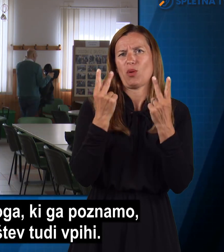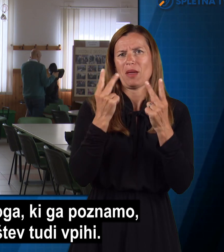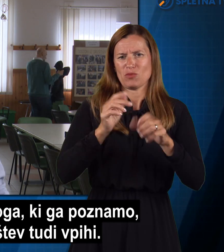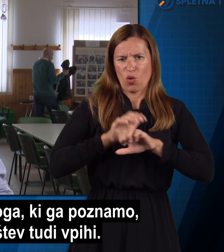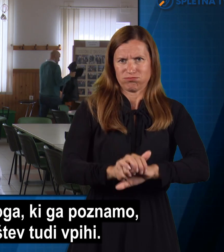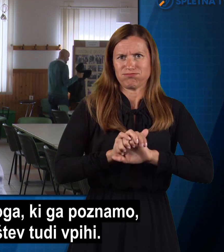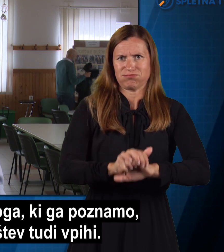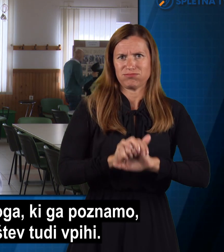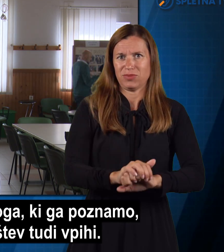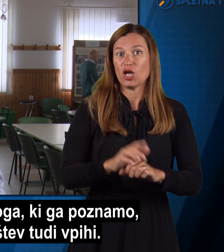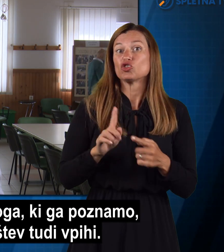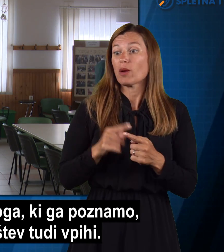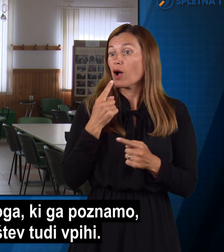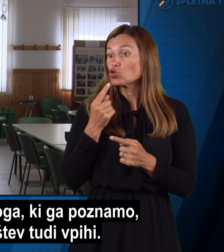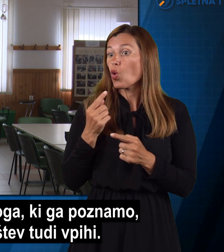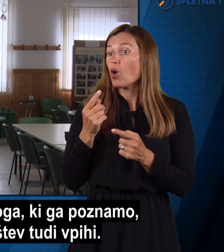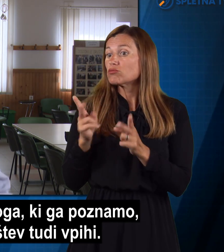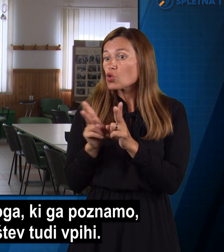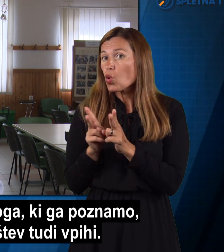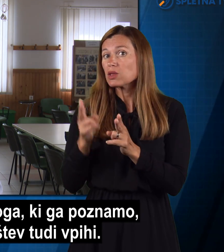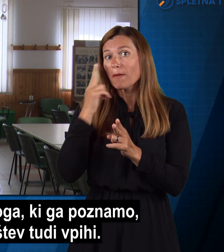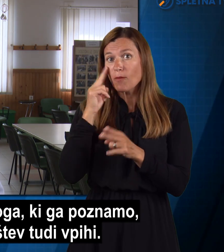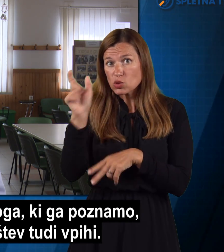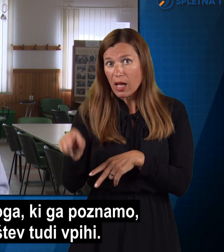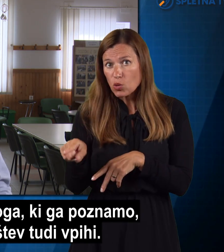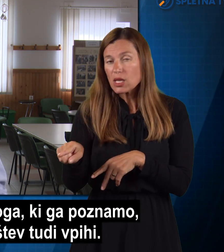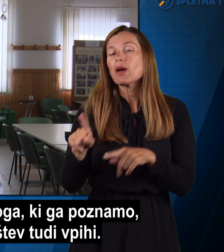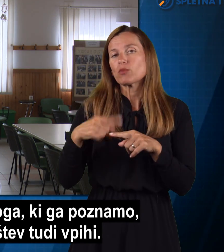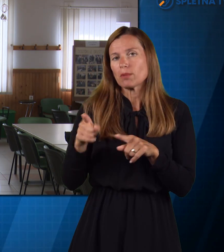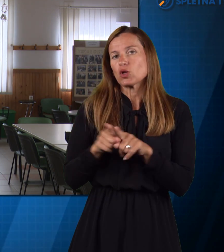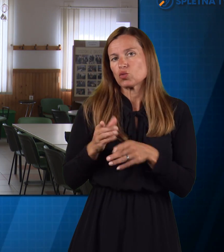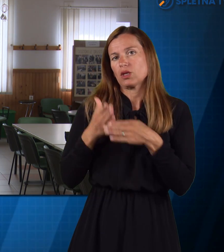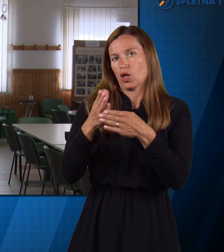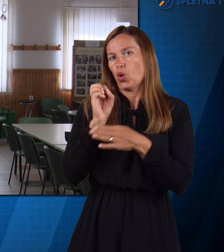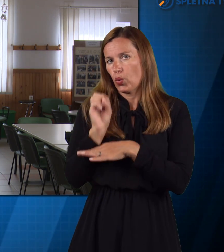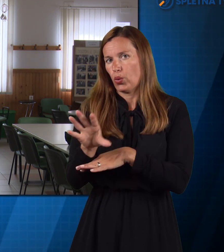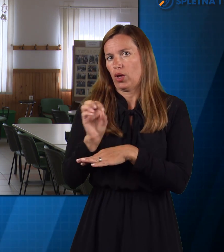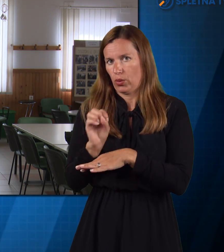pa oživljamo nekoga, ki ga poznamo, pa pride v poštev tudi, bi rekel, vpihi.